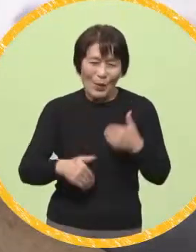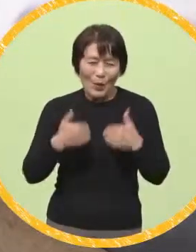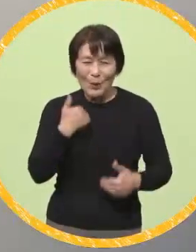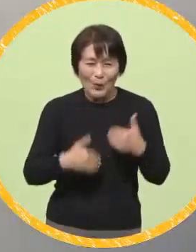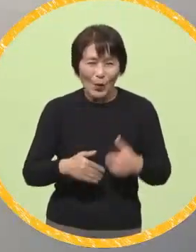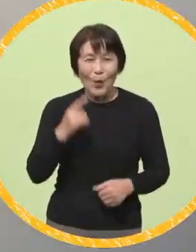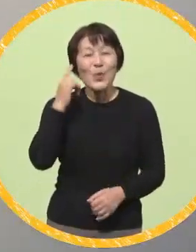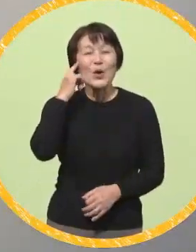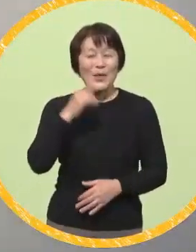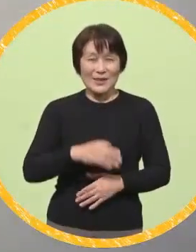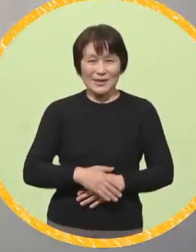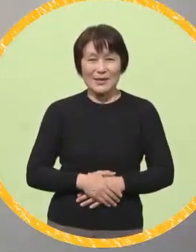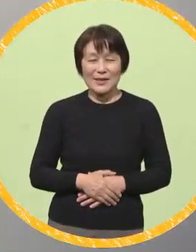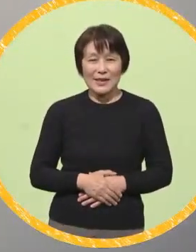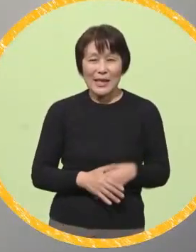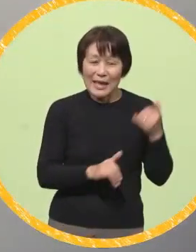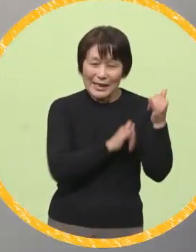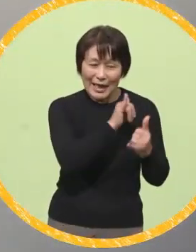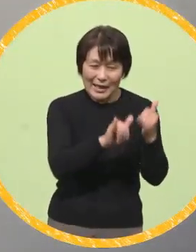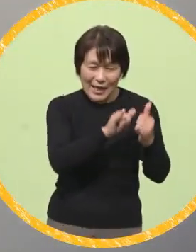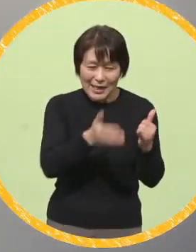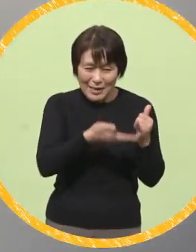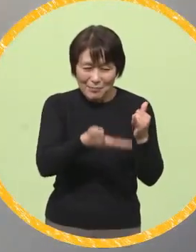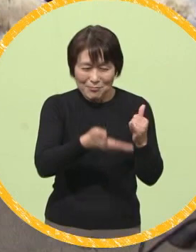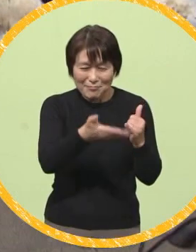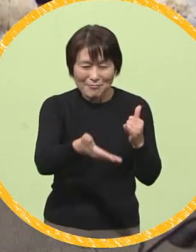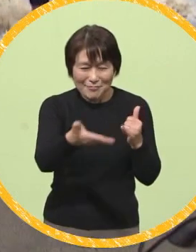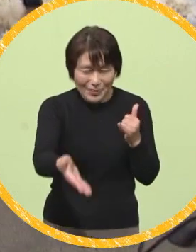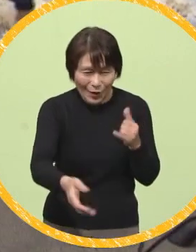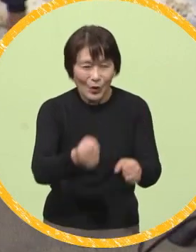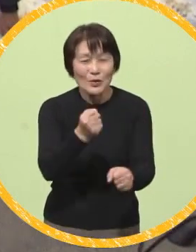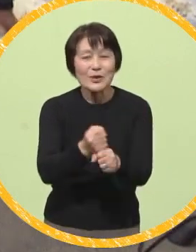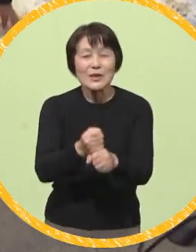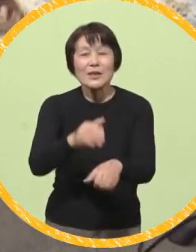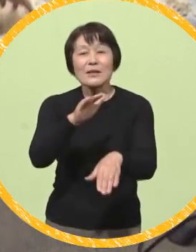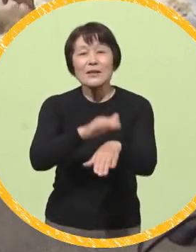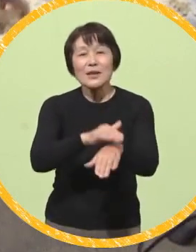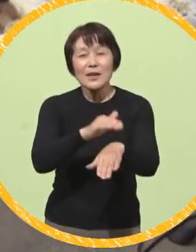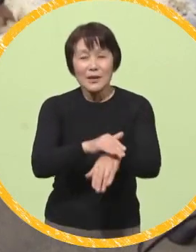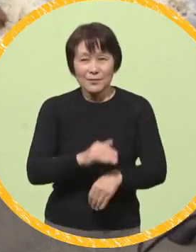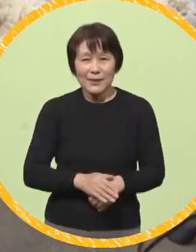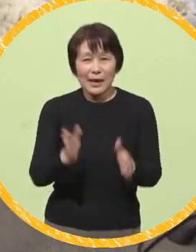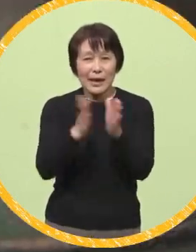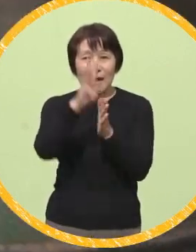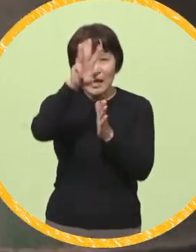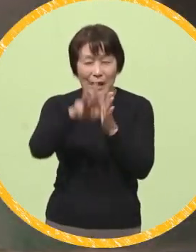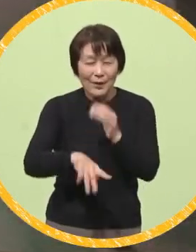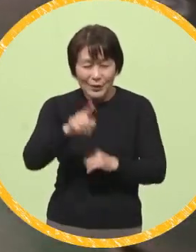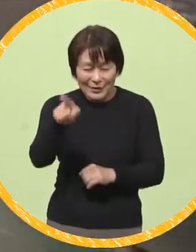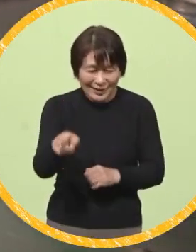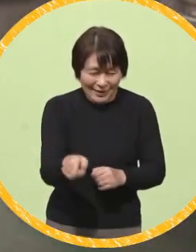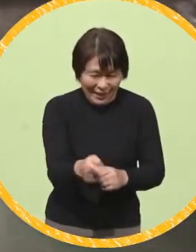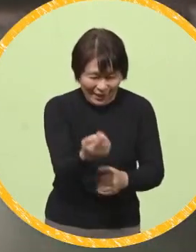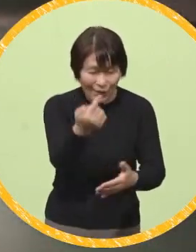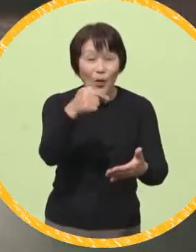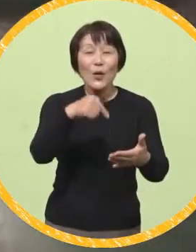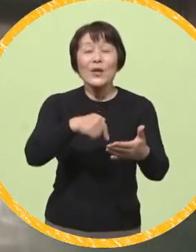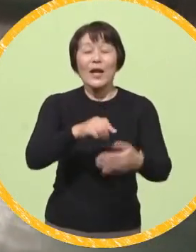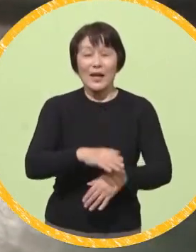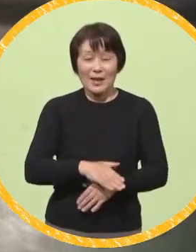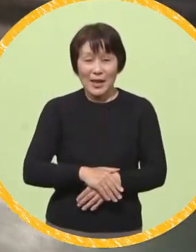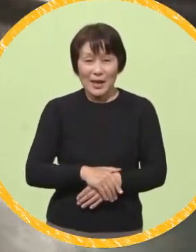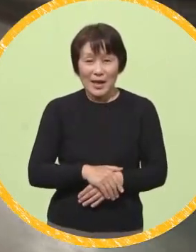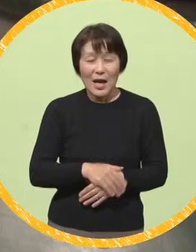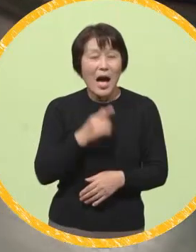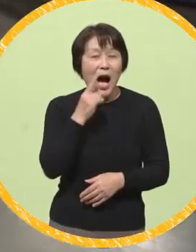。 代々引き継がれる伝統製法、神奈川の自然に育まれたこだ